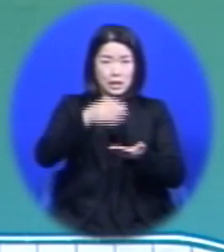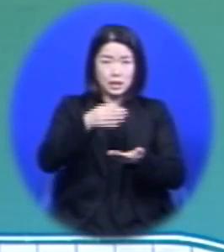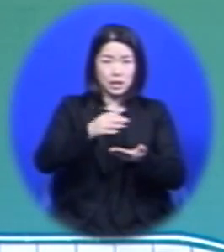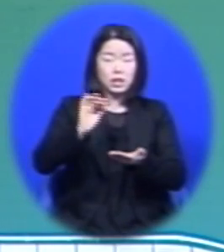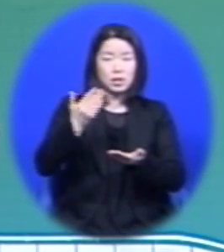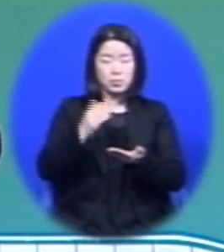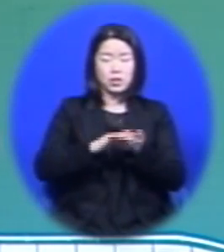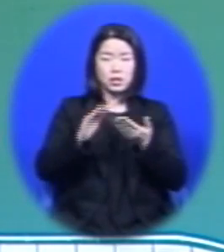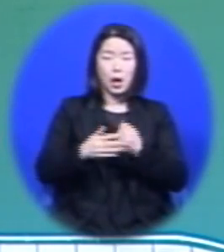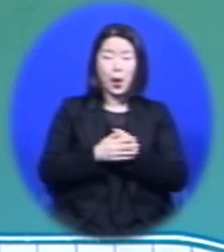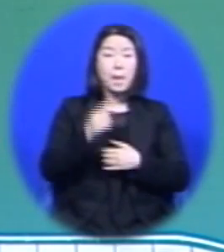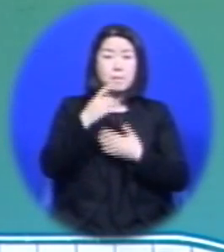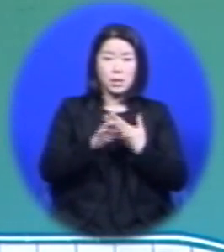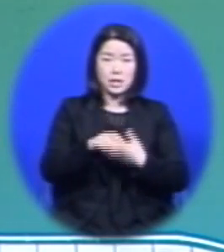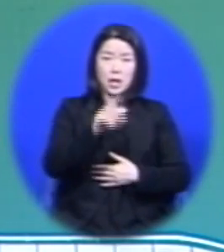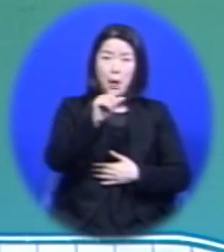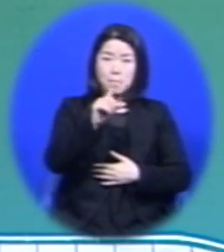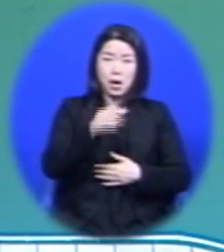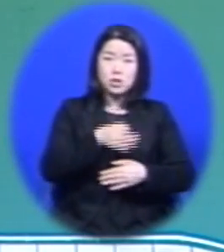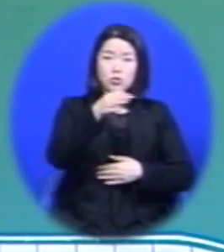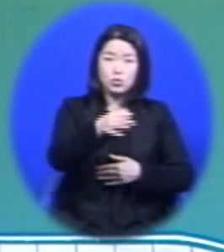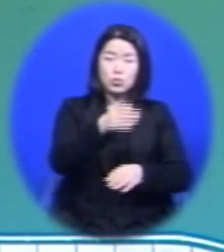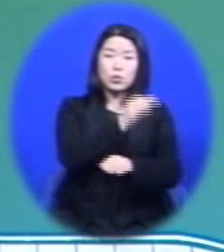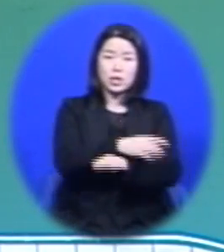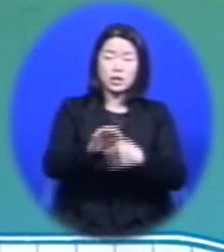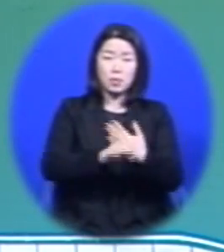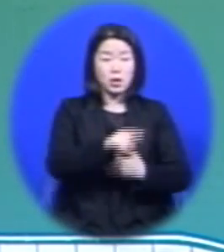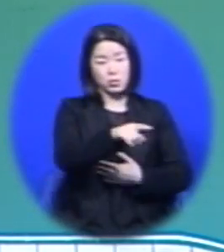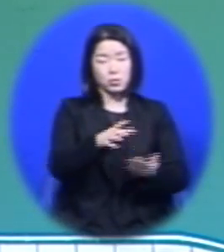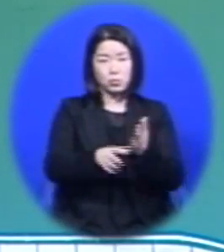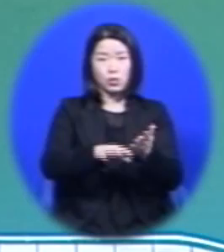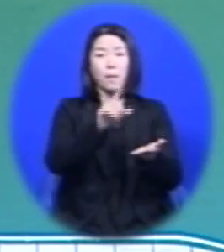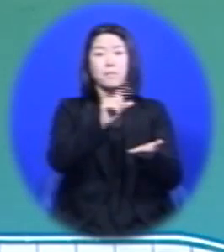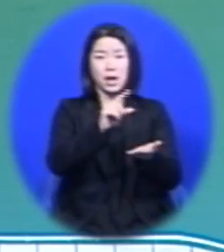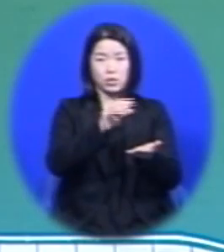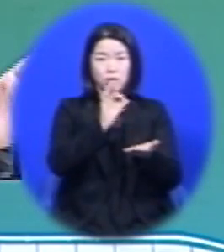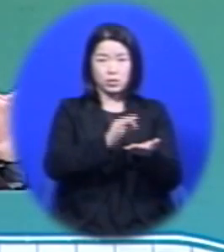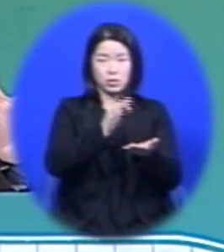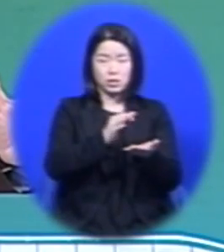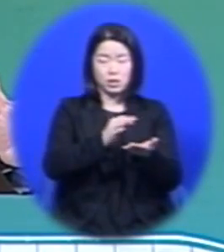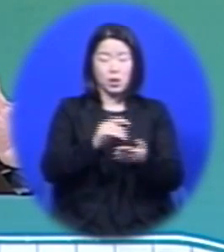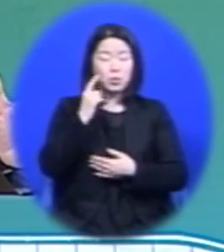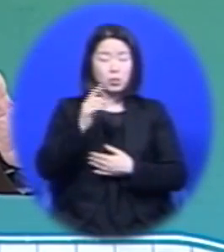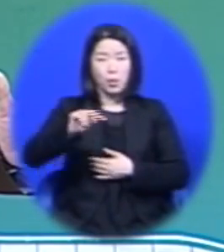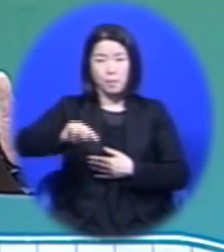됩니다. 만약에 만 원을 지불해서 샀다면 만 원짜리, 백만 원을 지불했다면 백만